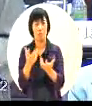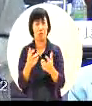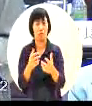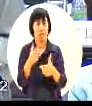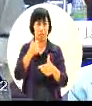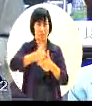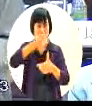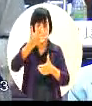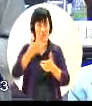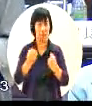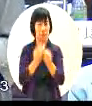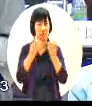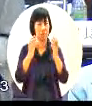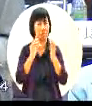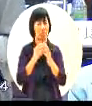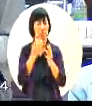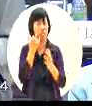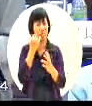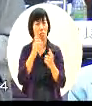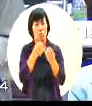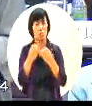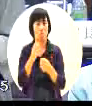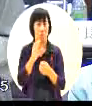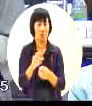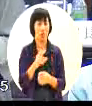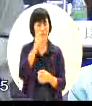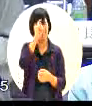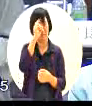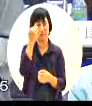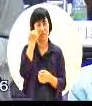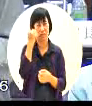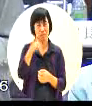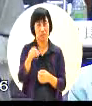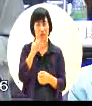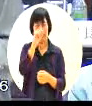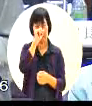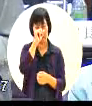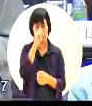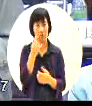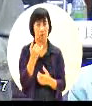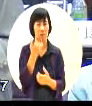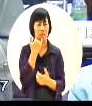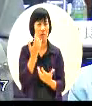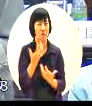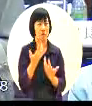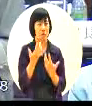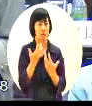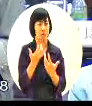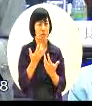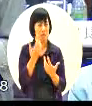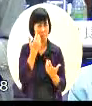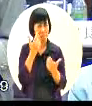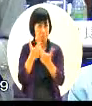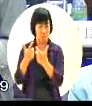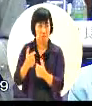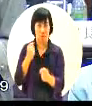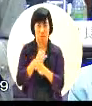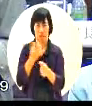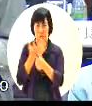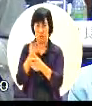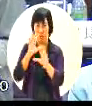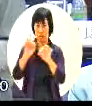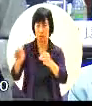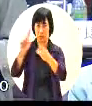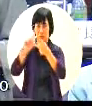对这个部分有一挂方法啊，伊认为讲这好好来做适当的处理啊，让地主感觉公